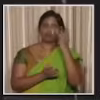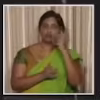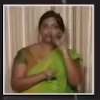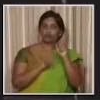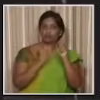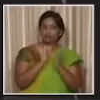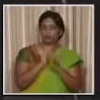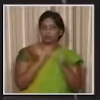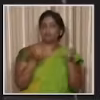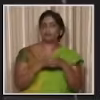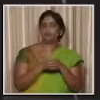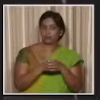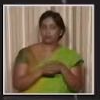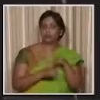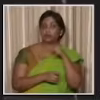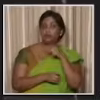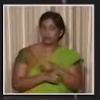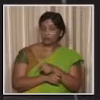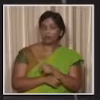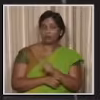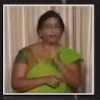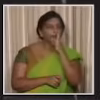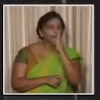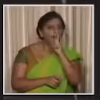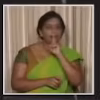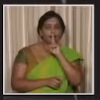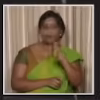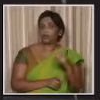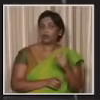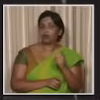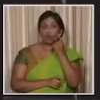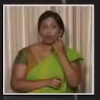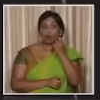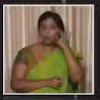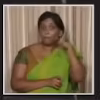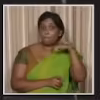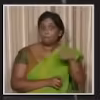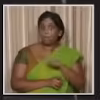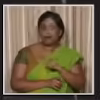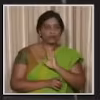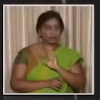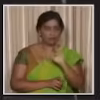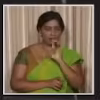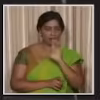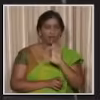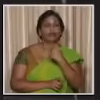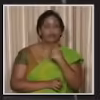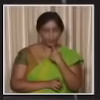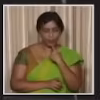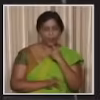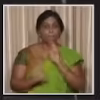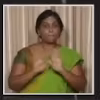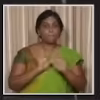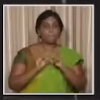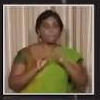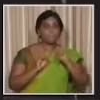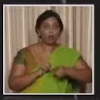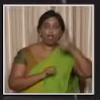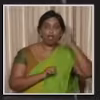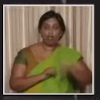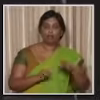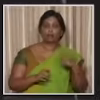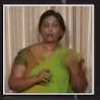committee pat karala thiyenawa eke ekakawakkat naha mudal avabhavitha kara kiyala habai ow palaka mandale anumathi